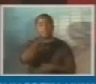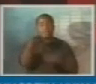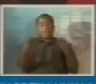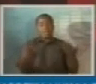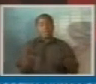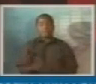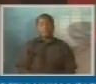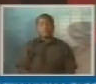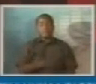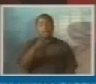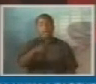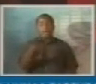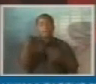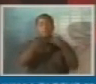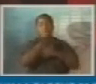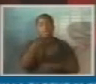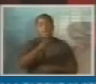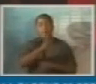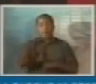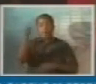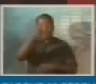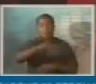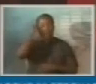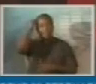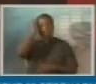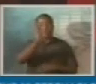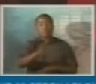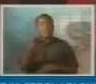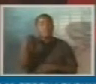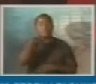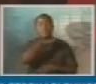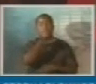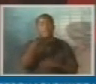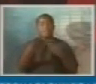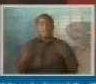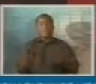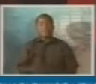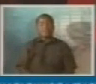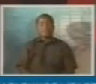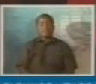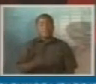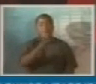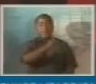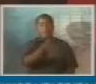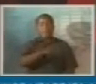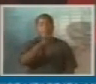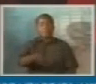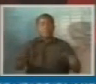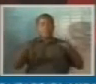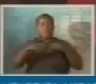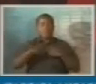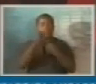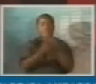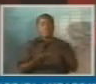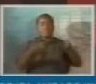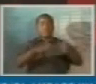hapa. Hapa tusidanganyane. Kama umekuja na mawazo hayo tusidanganyane. Hapa kama nyinyi mlikubali nchi kafia